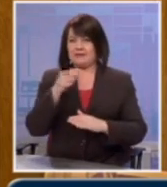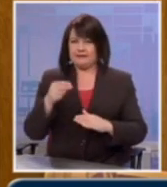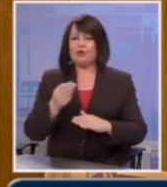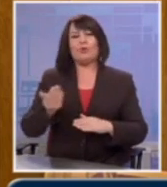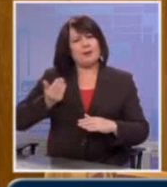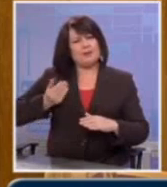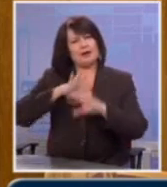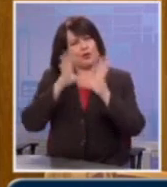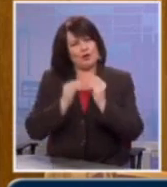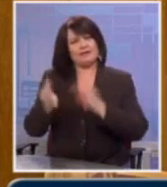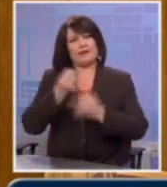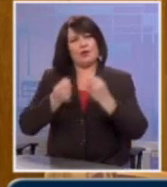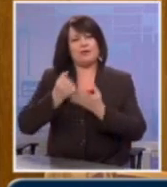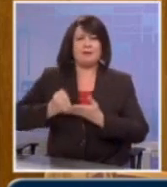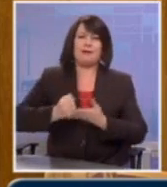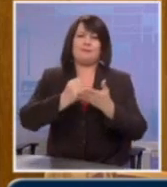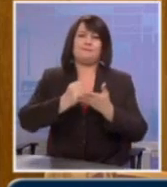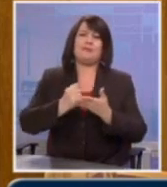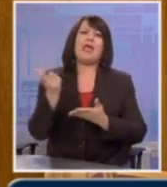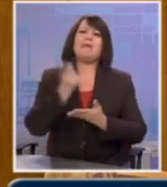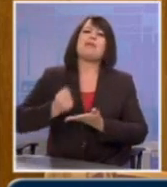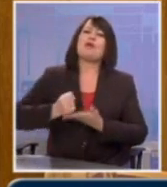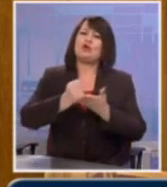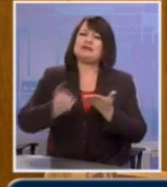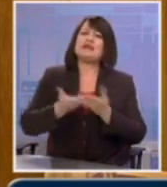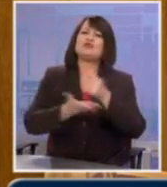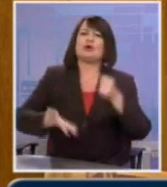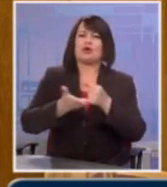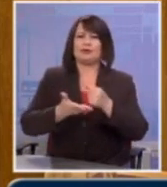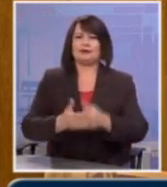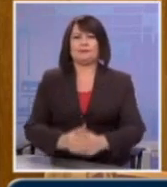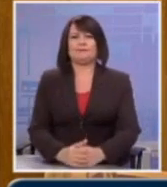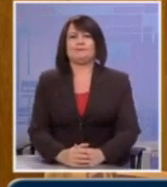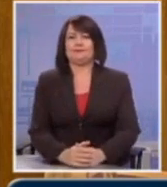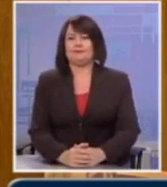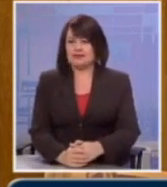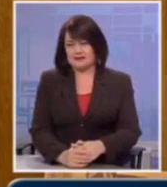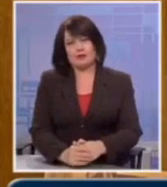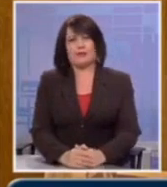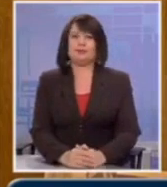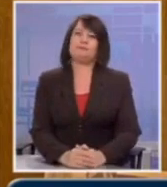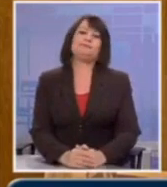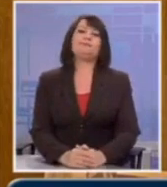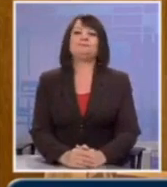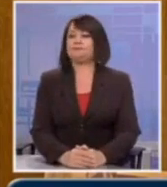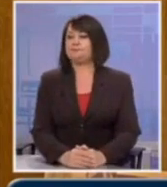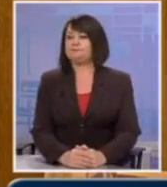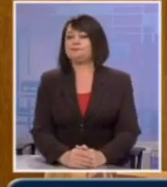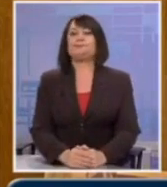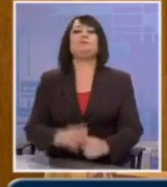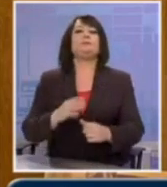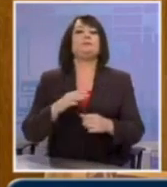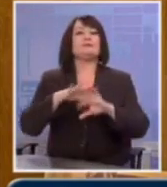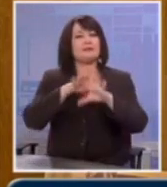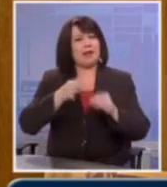προαναφερθείσες ενισχύσεις επιδοτήσεις το ζήτησα αυτό για να έχουμε μια συνολική τοποθέτηση